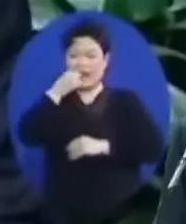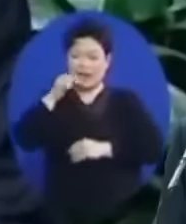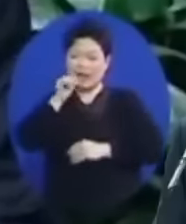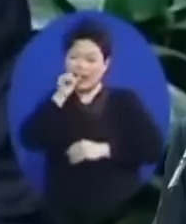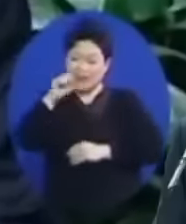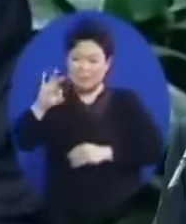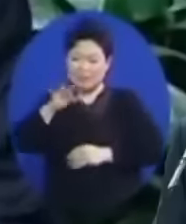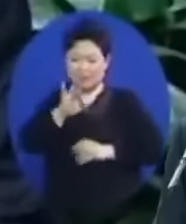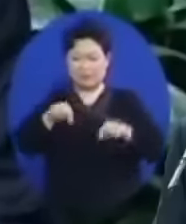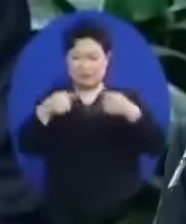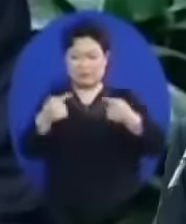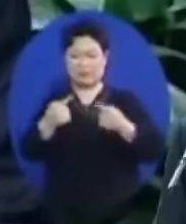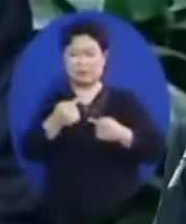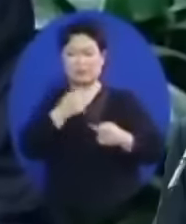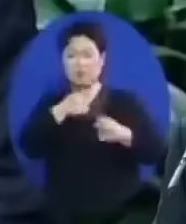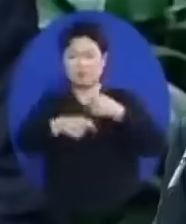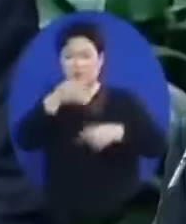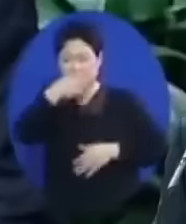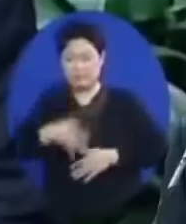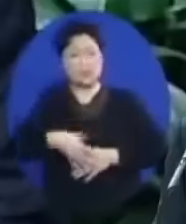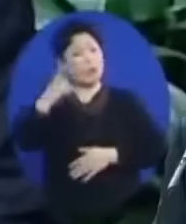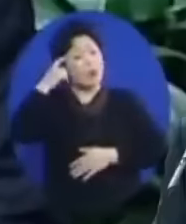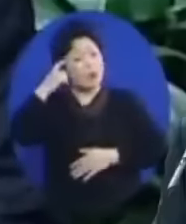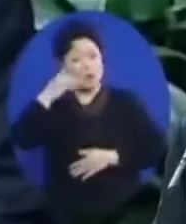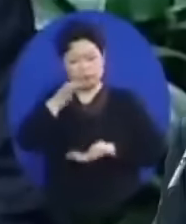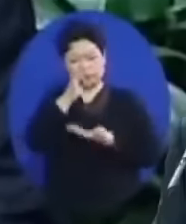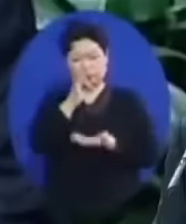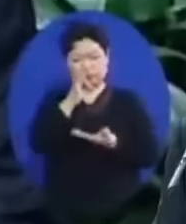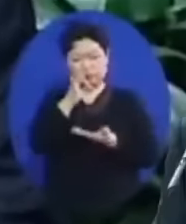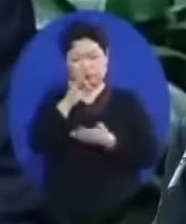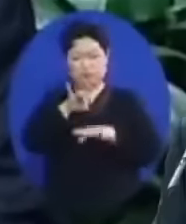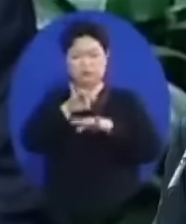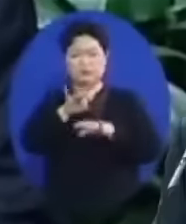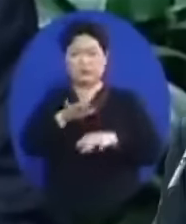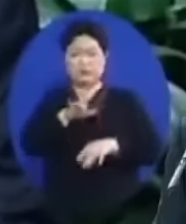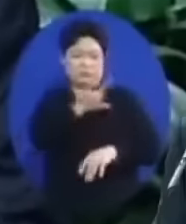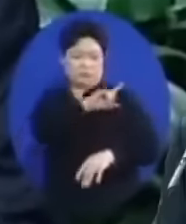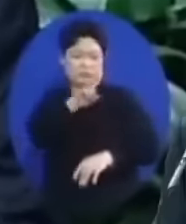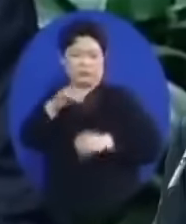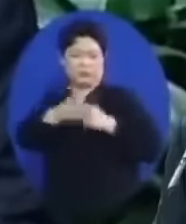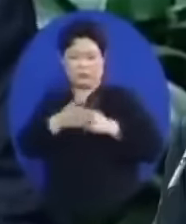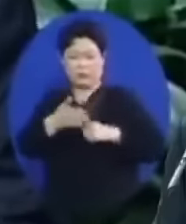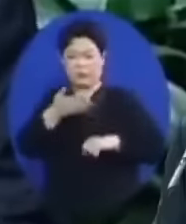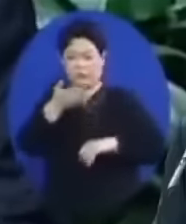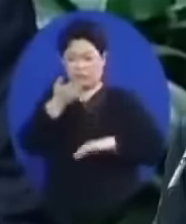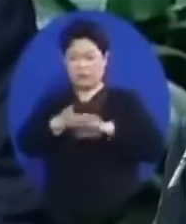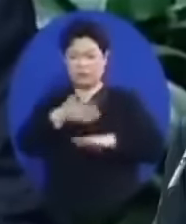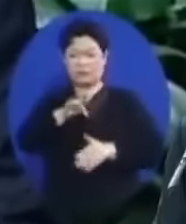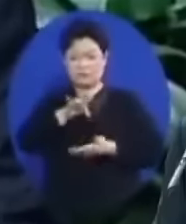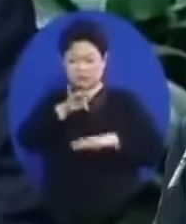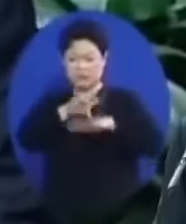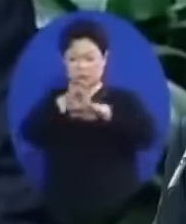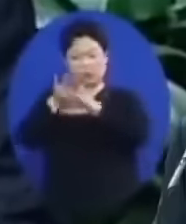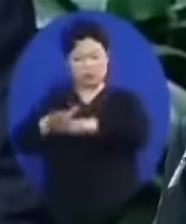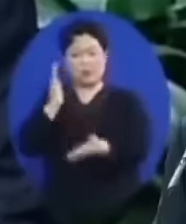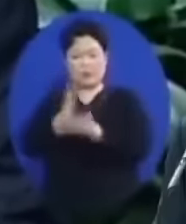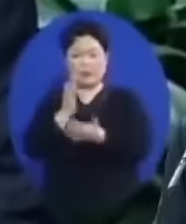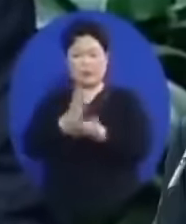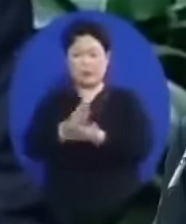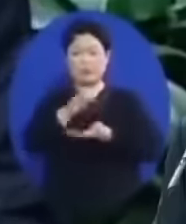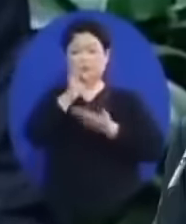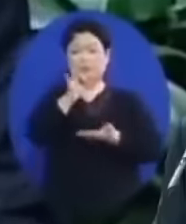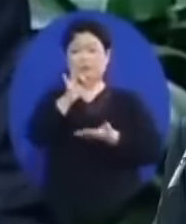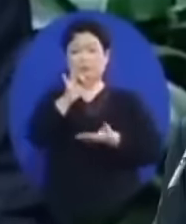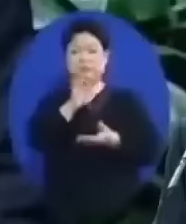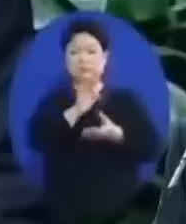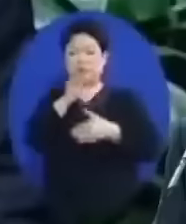더 힘들다. 그 왜냐? 물질이 우상이 되어 있습니다. 내 앞에 다른 신을 두지 말라고 했는데 물질이 다른